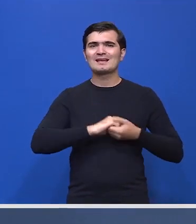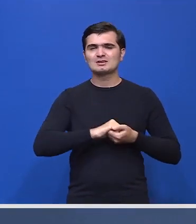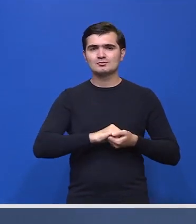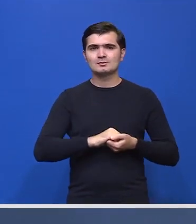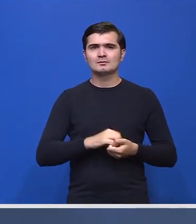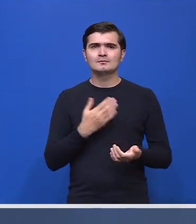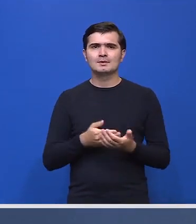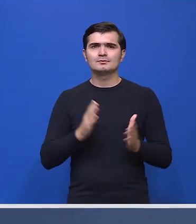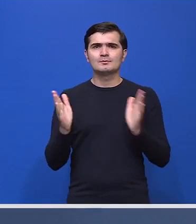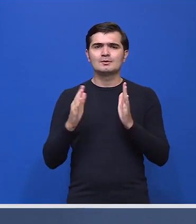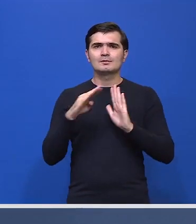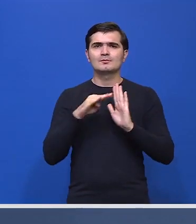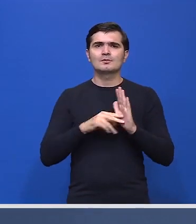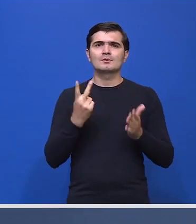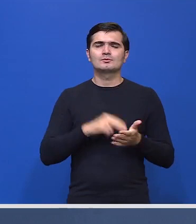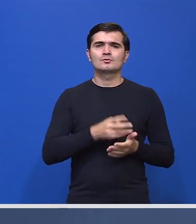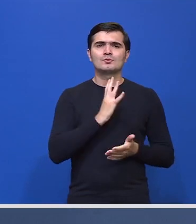pentru perioada de programare